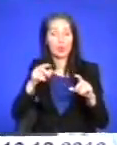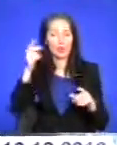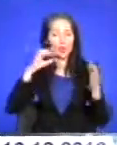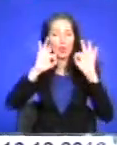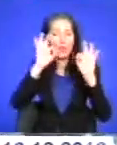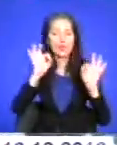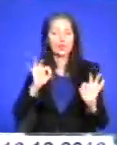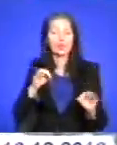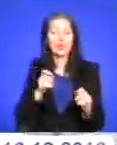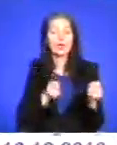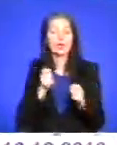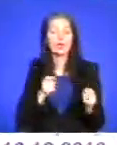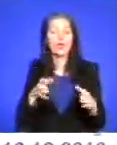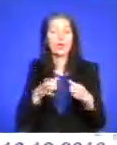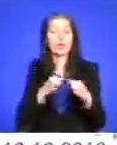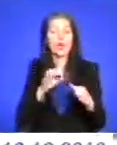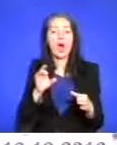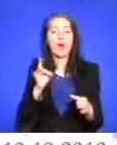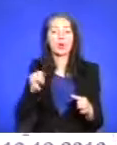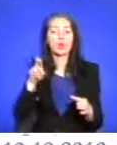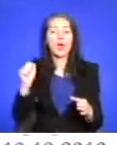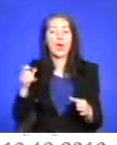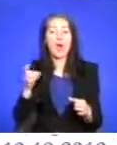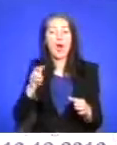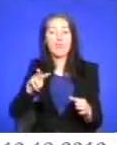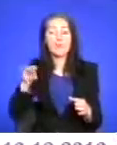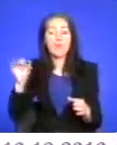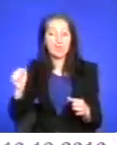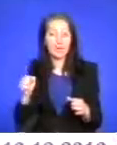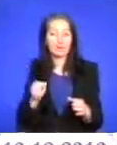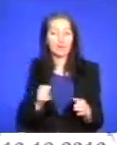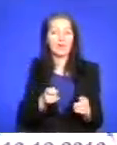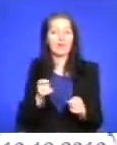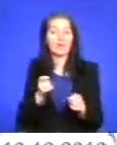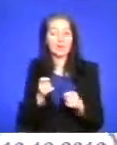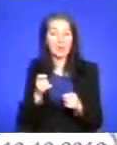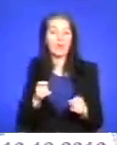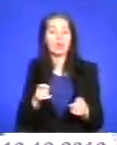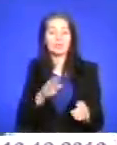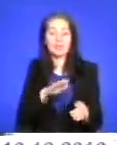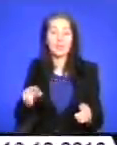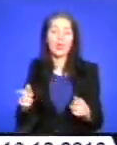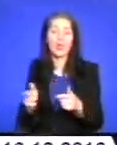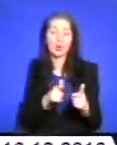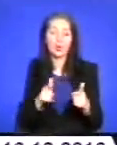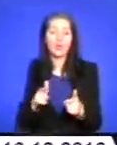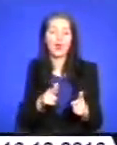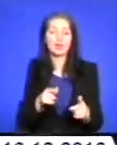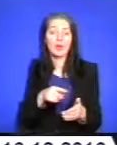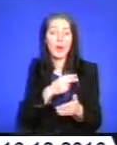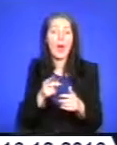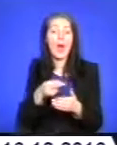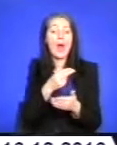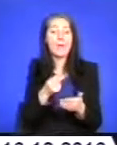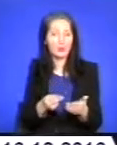«Руда Миша». Вихователі, класні керівники по класах з дітьми готували матеріал, малювали малюнки, а потім вже